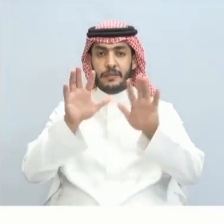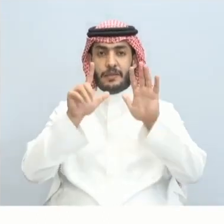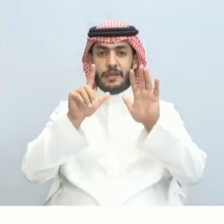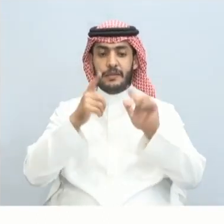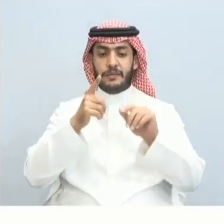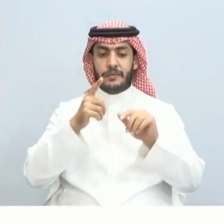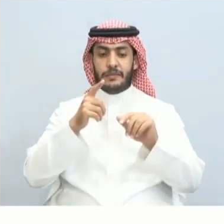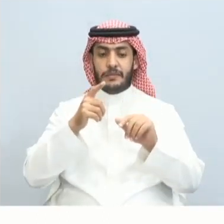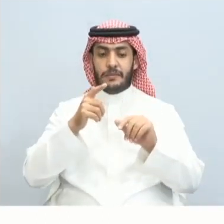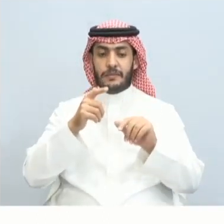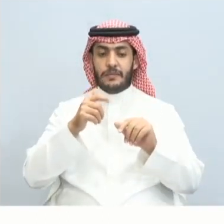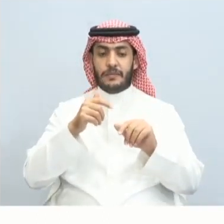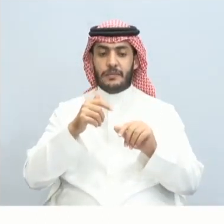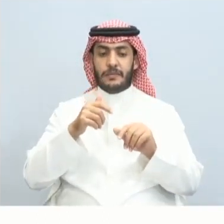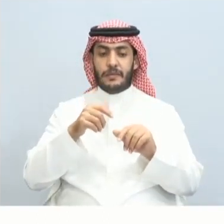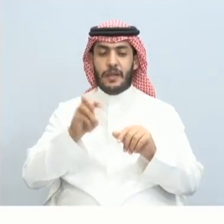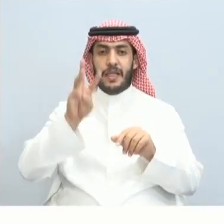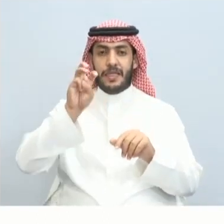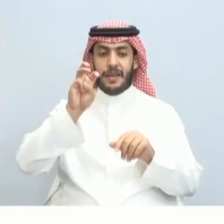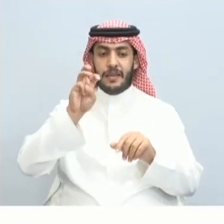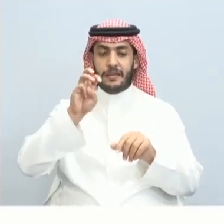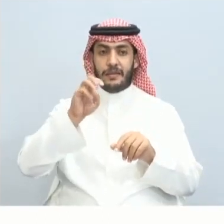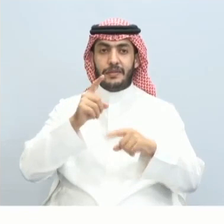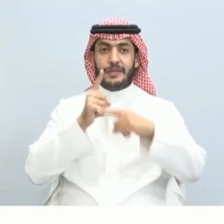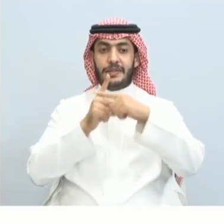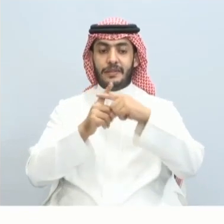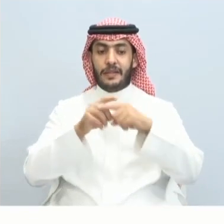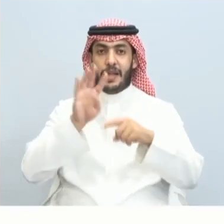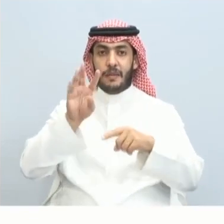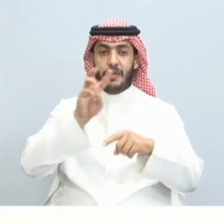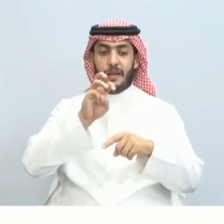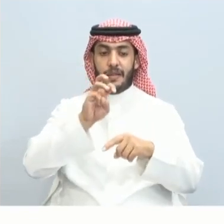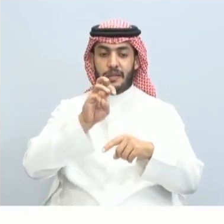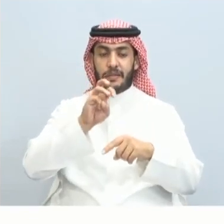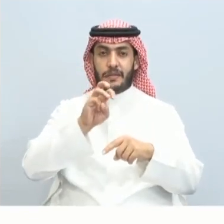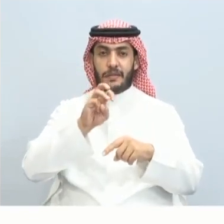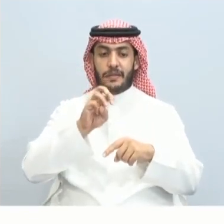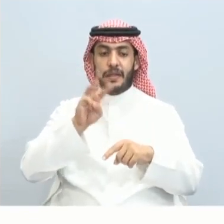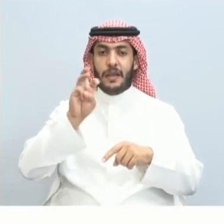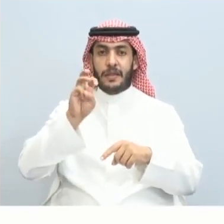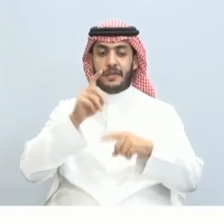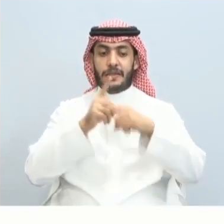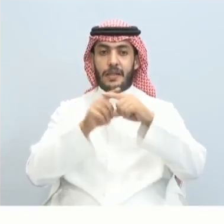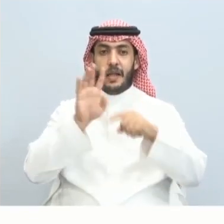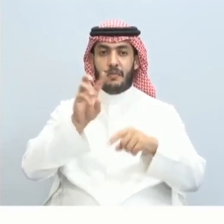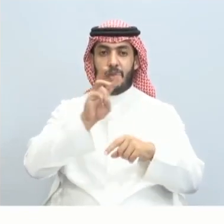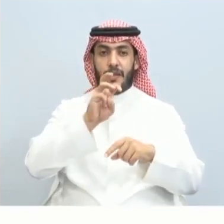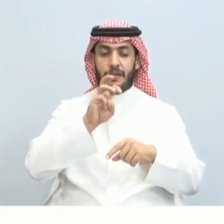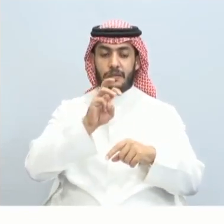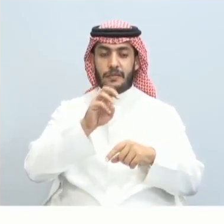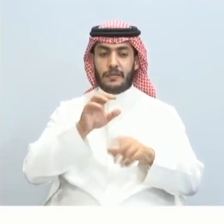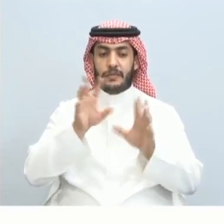صحيح قيمتها 30 + 34 30 + 34 نعم